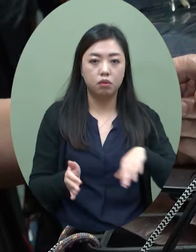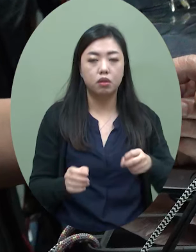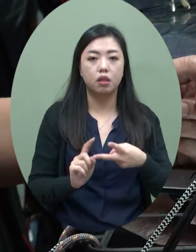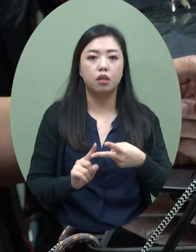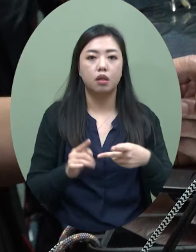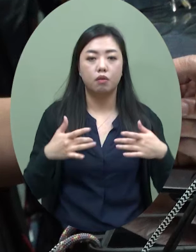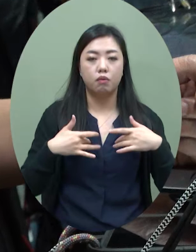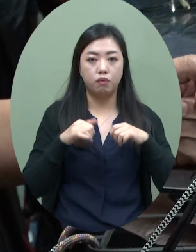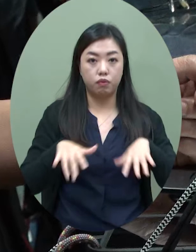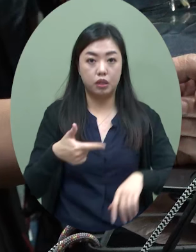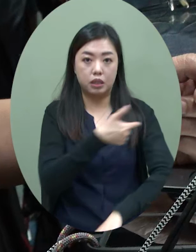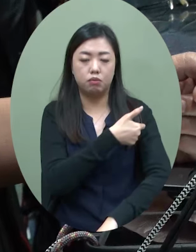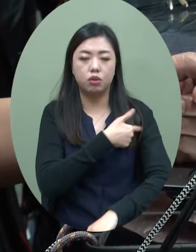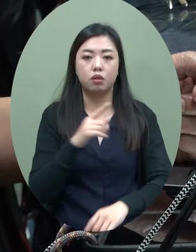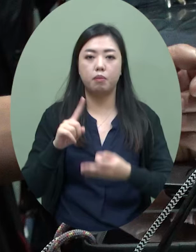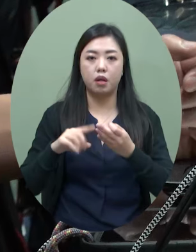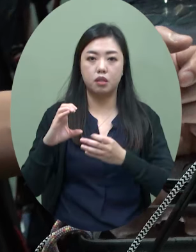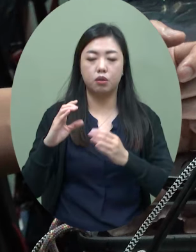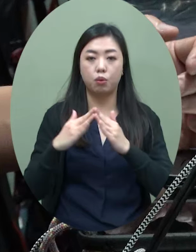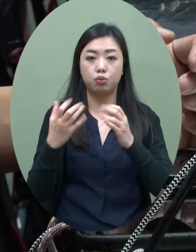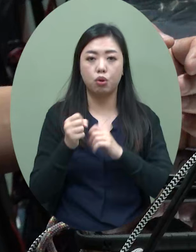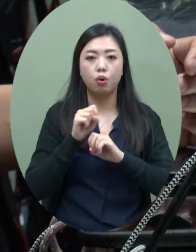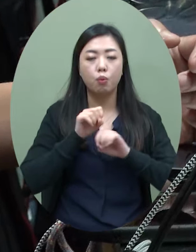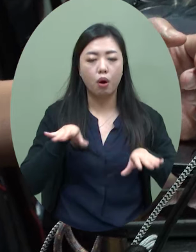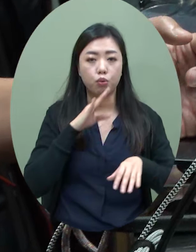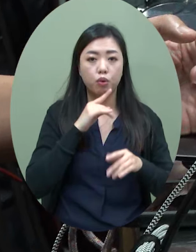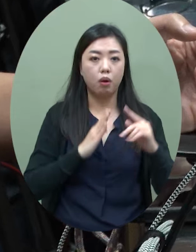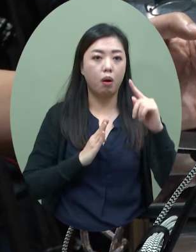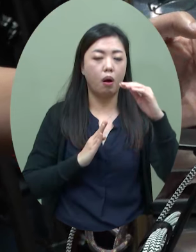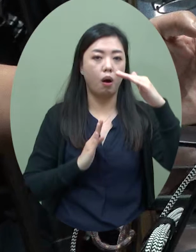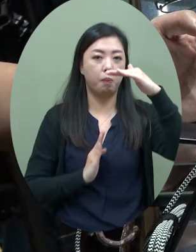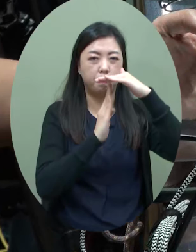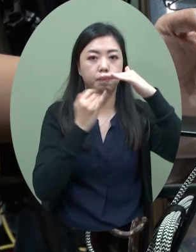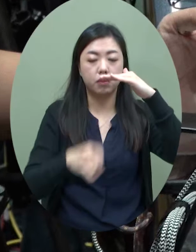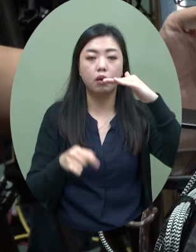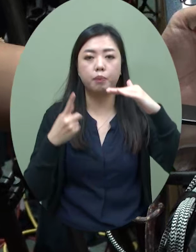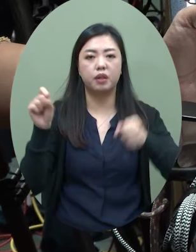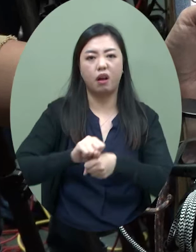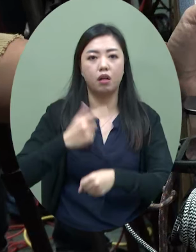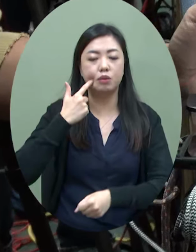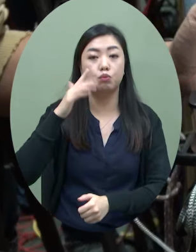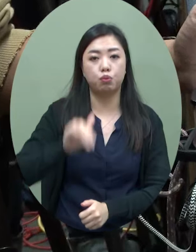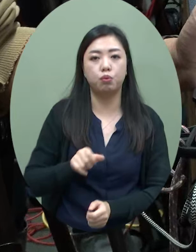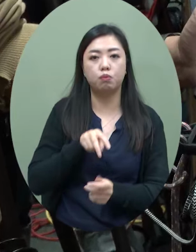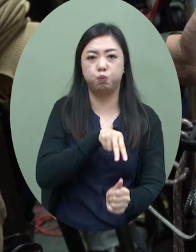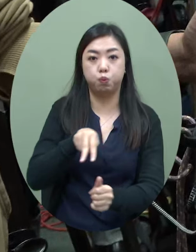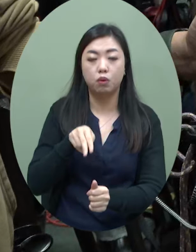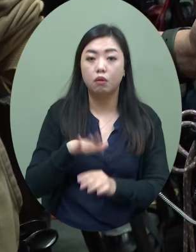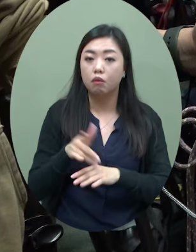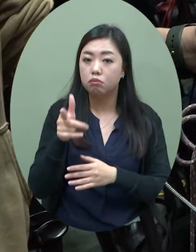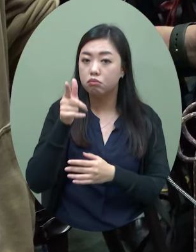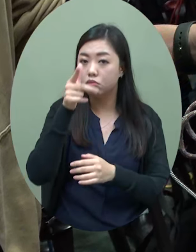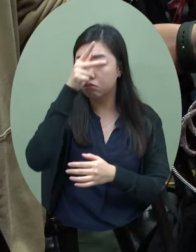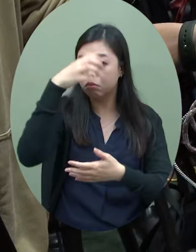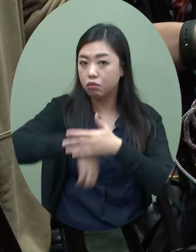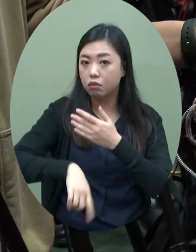方面，尋日陳肇始局長就話，即係如果嗰個接種率唔達標，就要收緊嗰個防疫措施。想問翻政府內部有冇一個明確